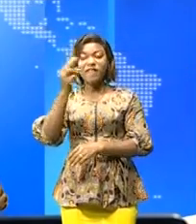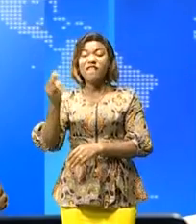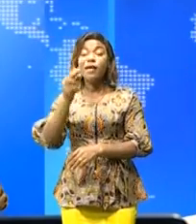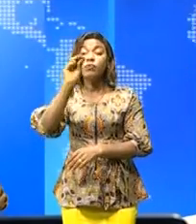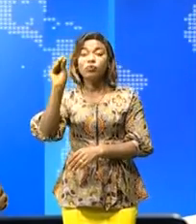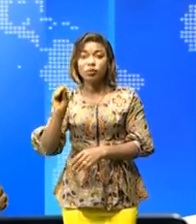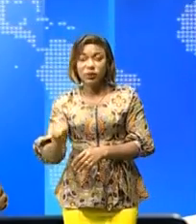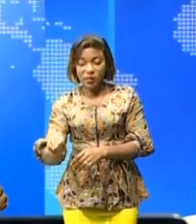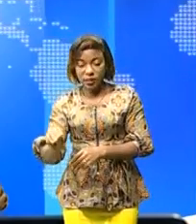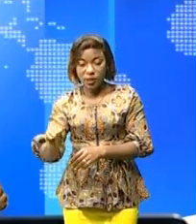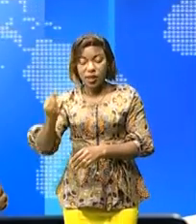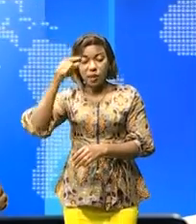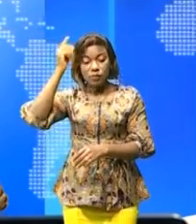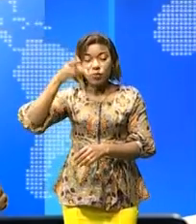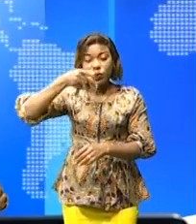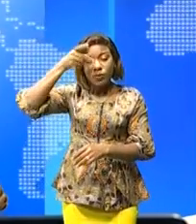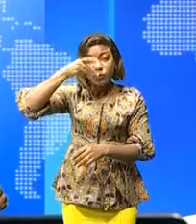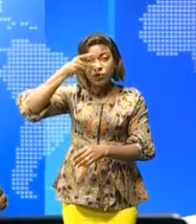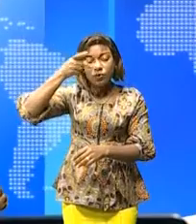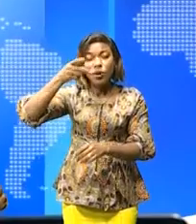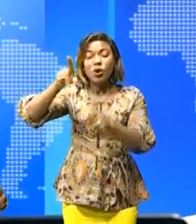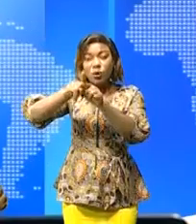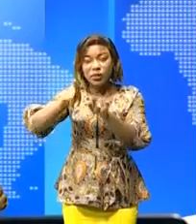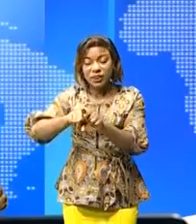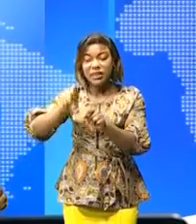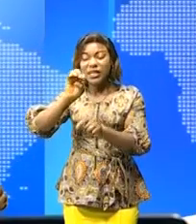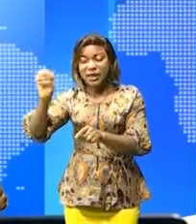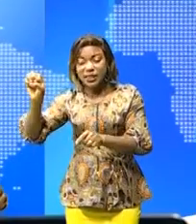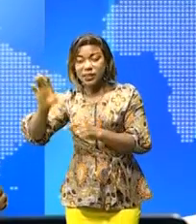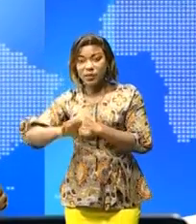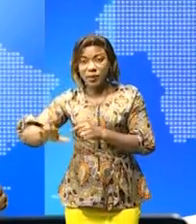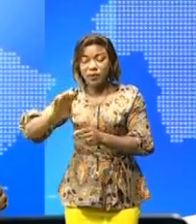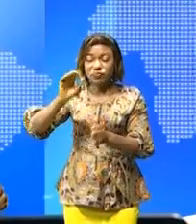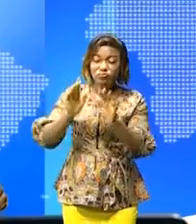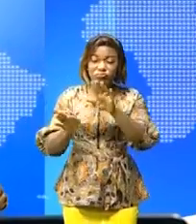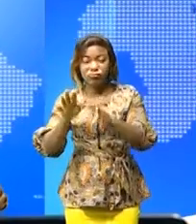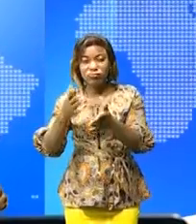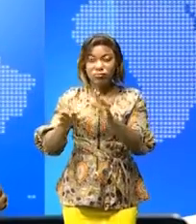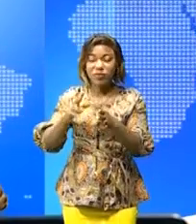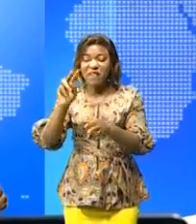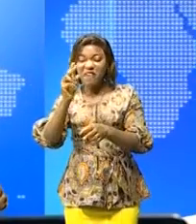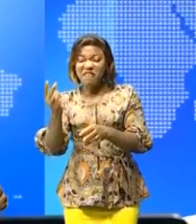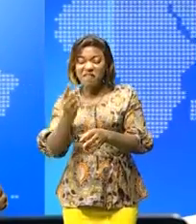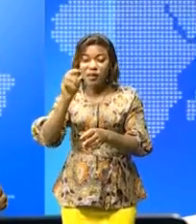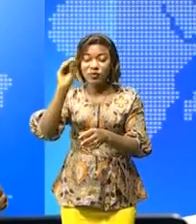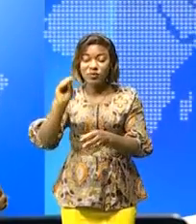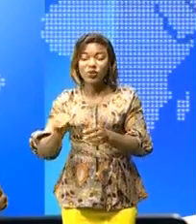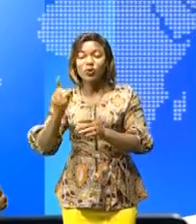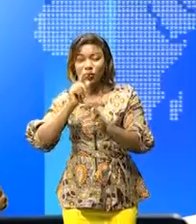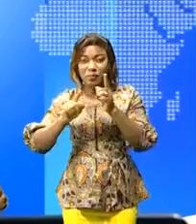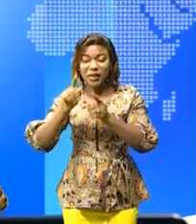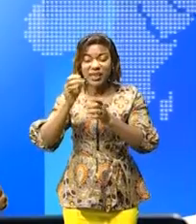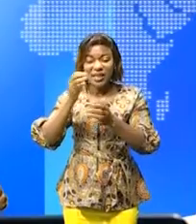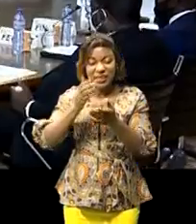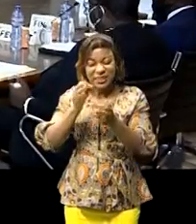18% pour le gasoil. Hausse également dans la partie est du pays qui varie entre 10 et 20%. Sandra Nyangui nous donne